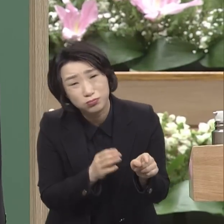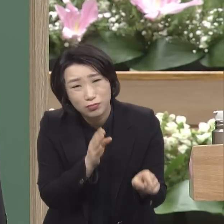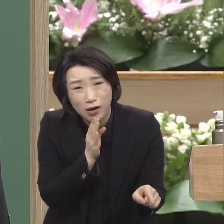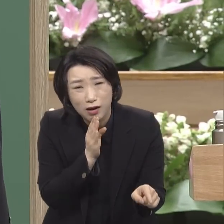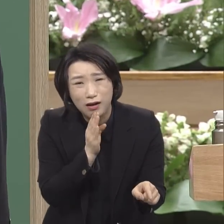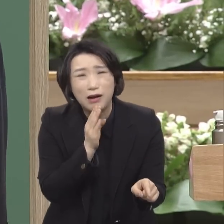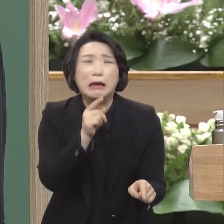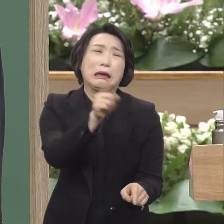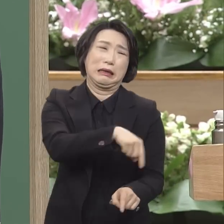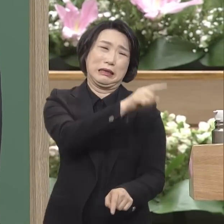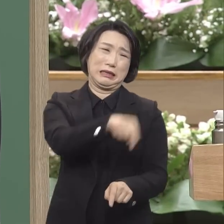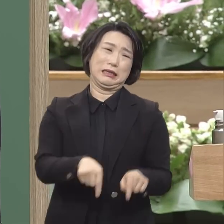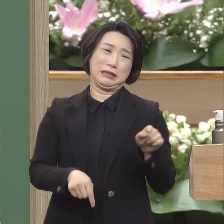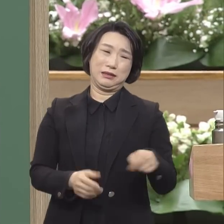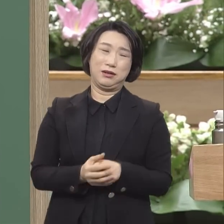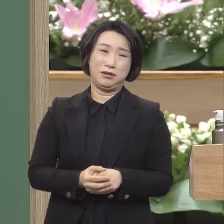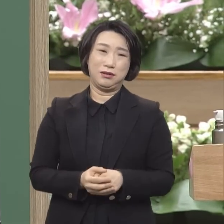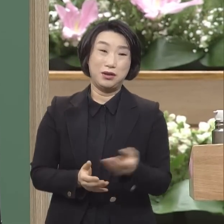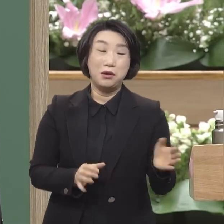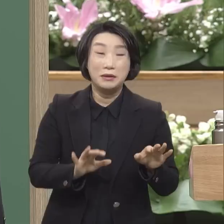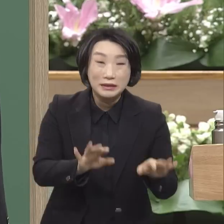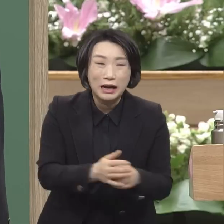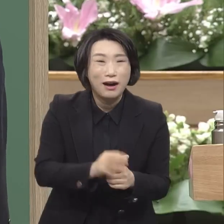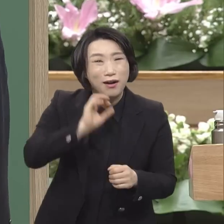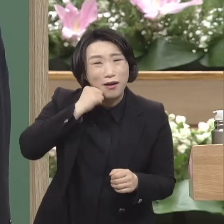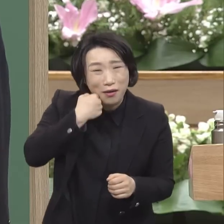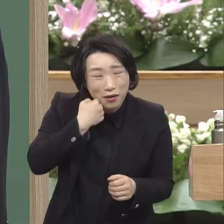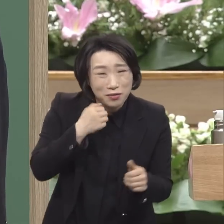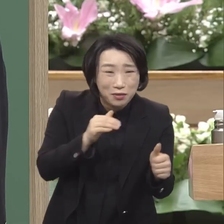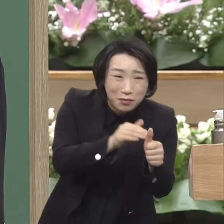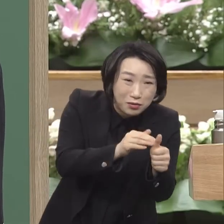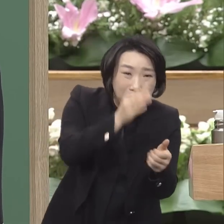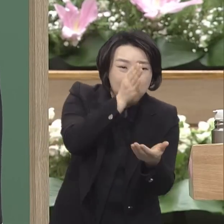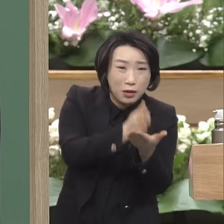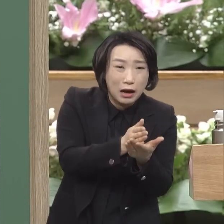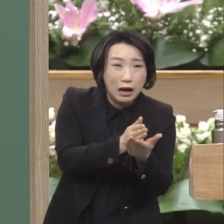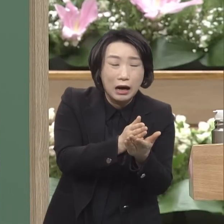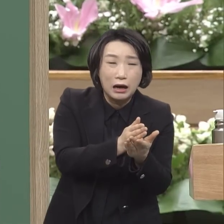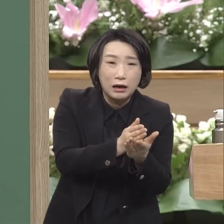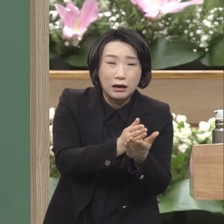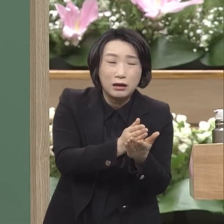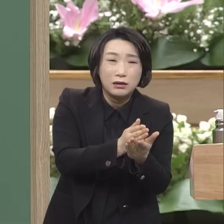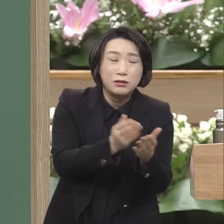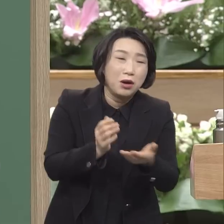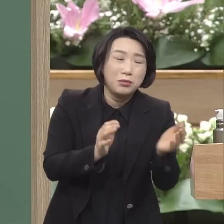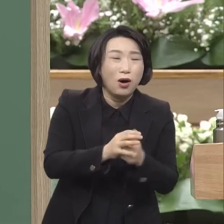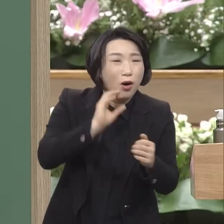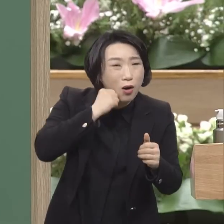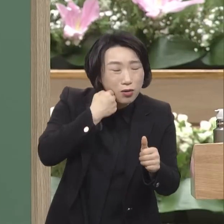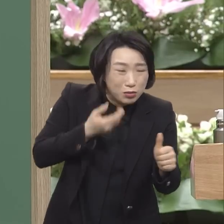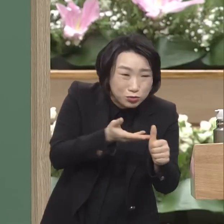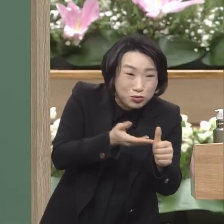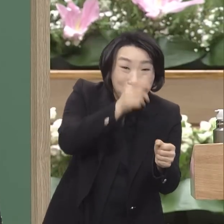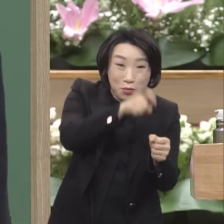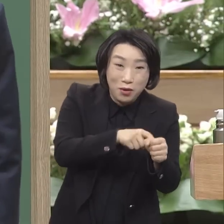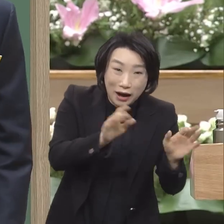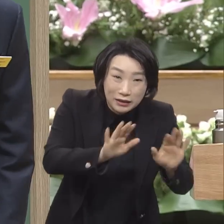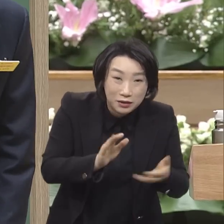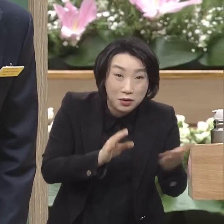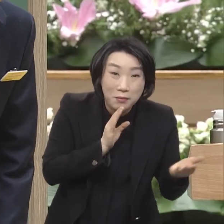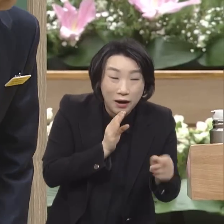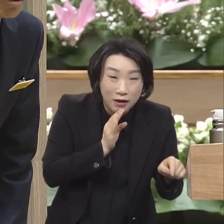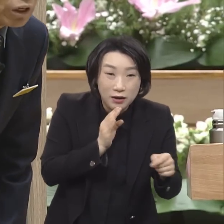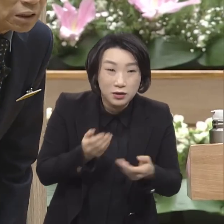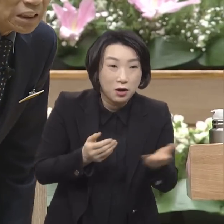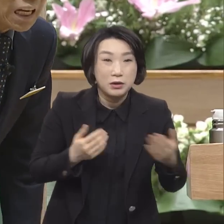이거는 힘들게 하려고 하는 것이 아니라 여러분이 지옥 가서 힘든 것을 모면하고